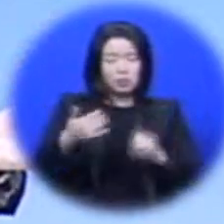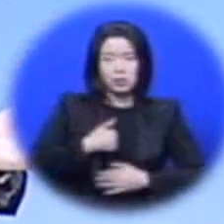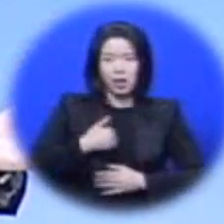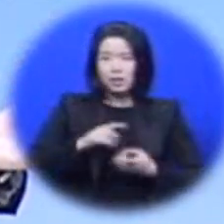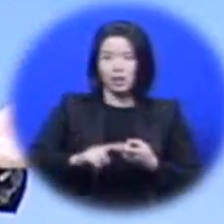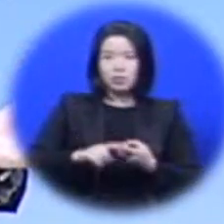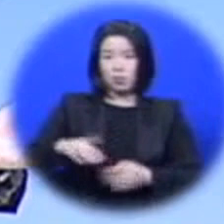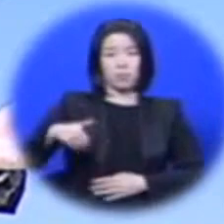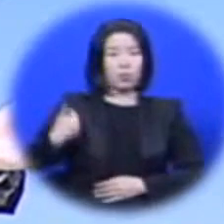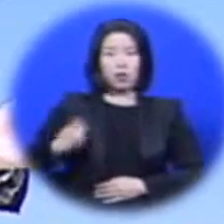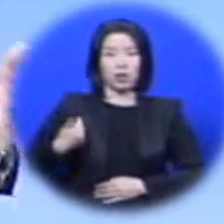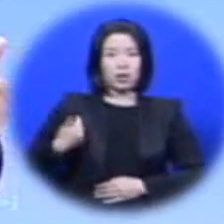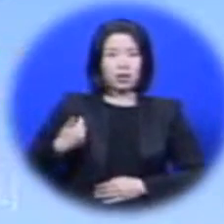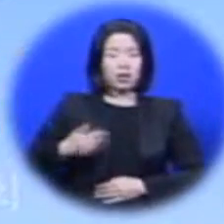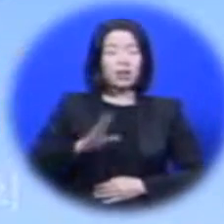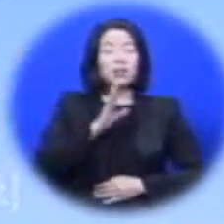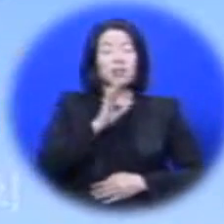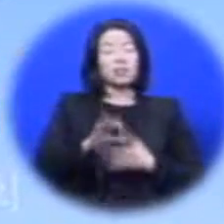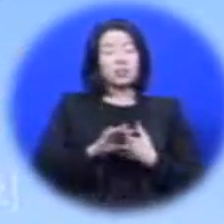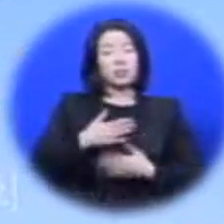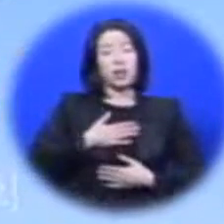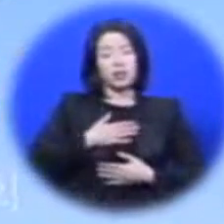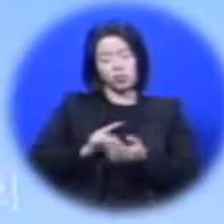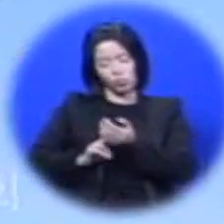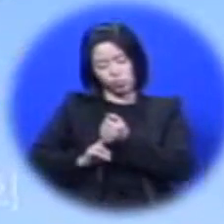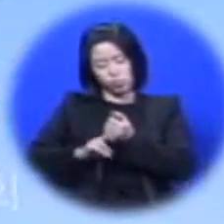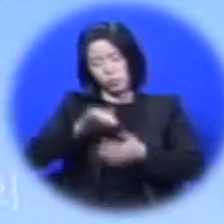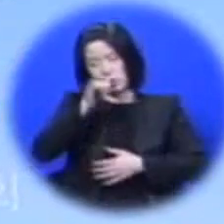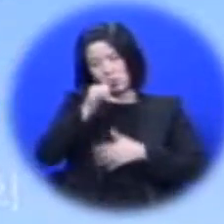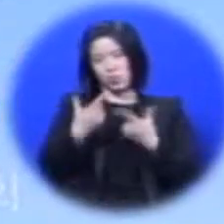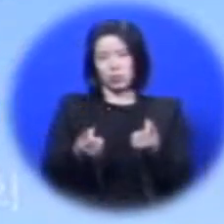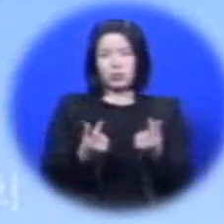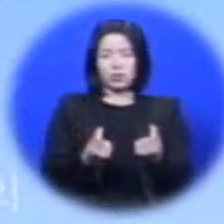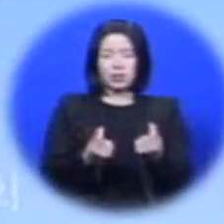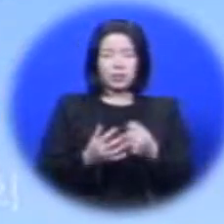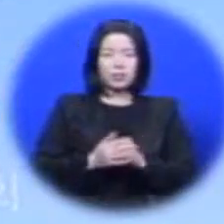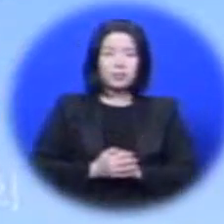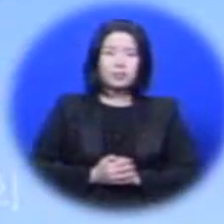몰라요. 그럼 나는 지금 숨어 있는 거죠.